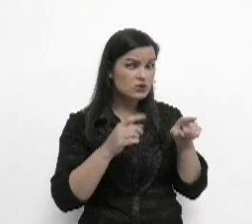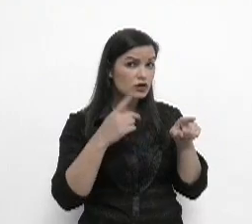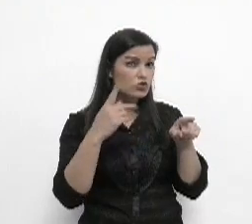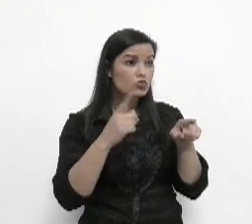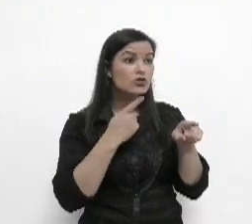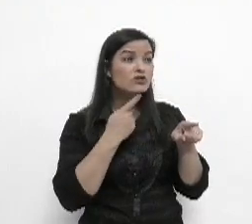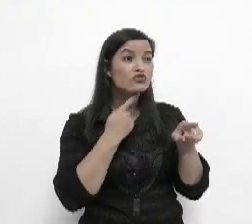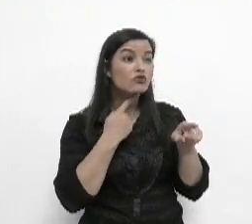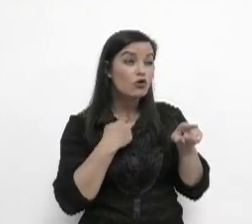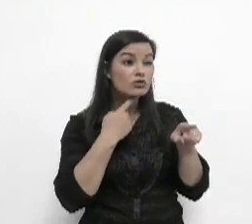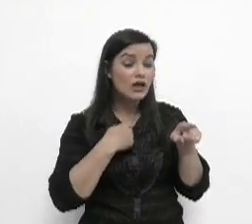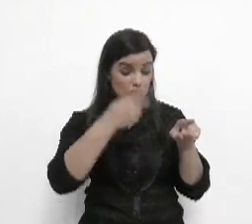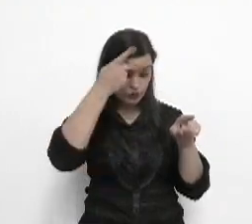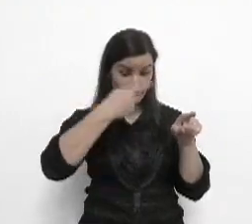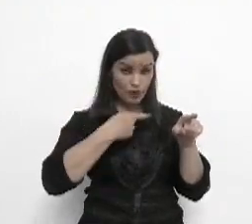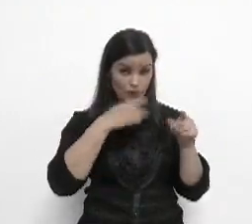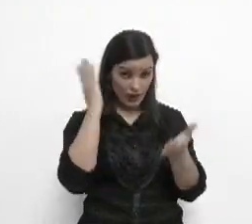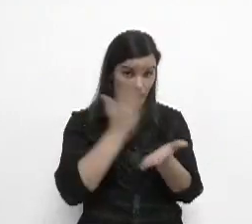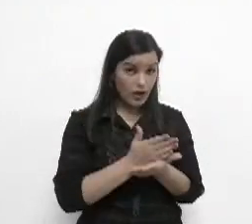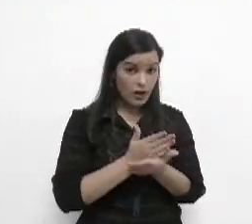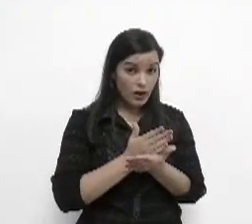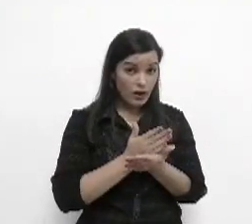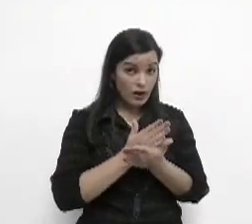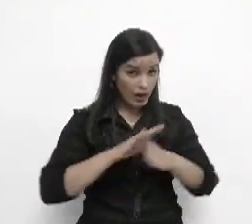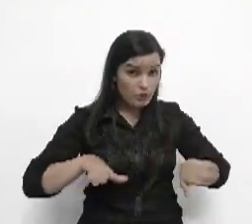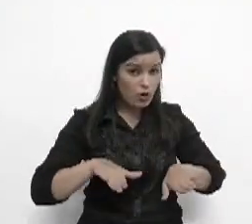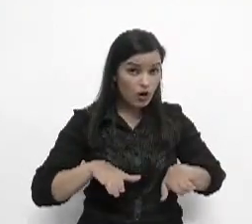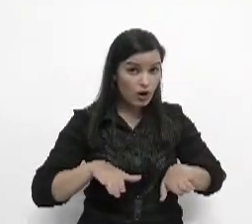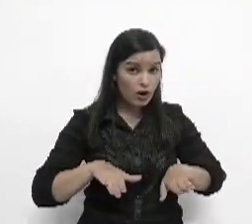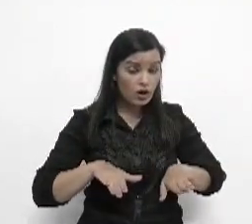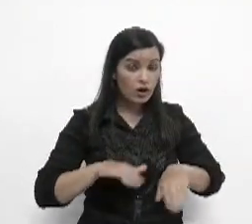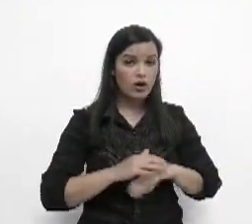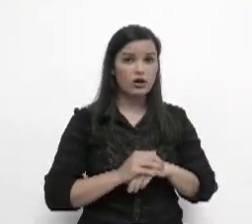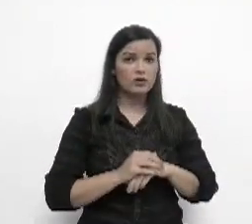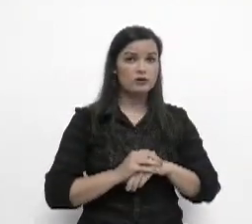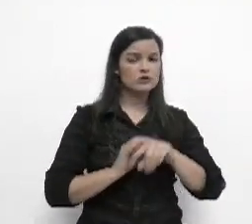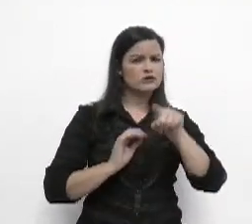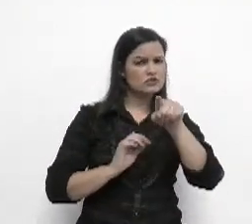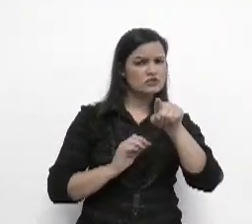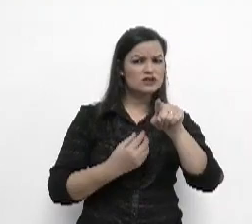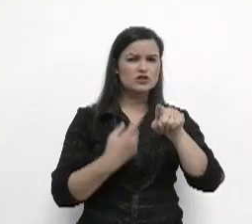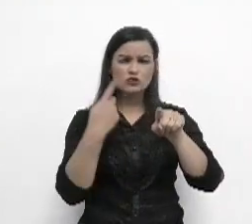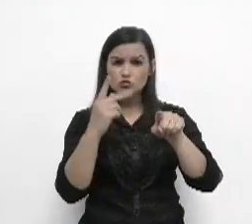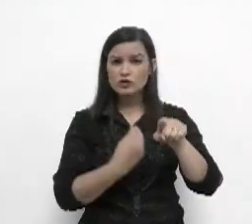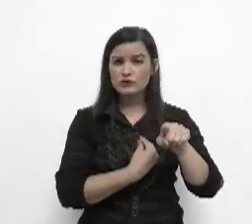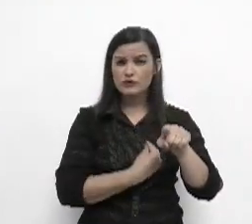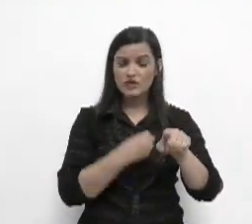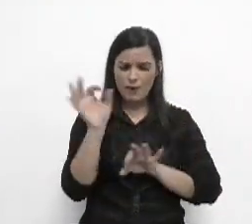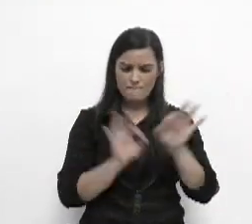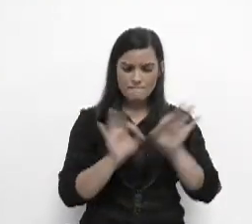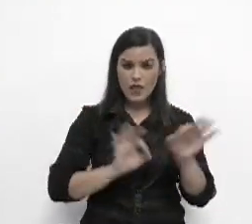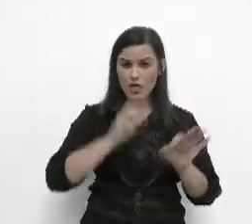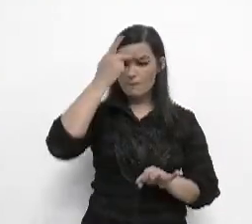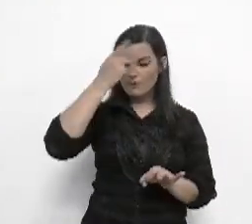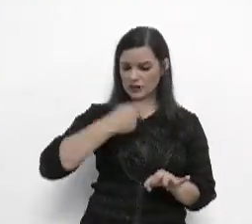ganância? 이 세상을 살아가면서 가졌던 여러분의 계획이 중단되었습니까? Você cessou com os seus planos pessoais durante o tempo que você está vivendo